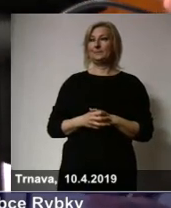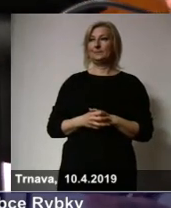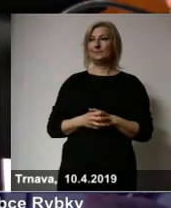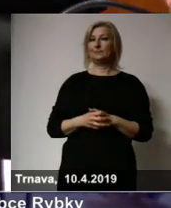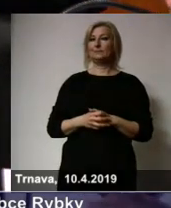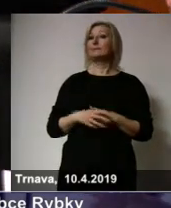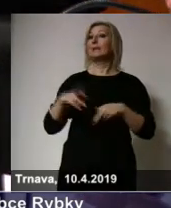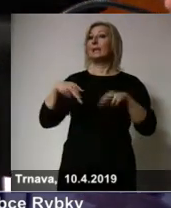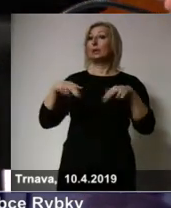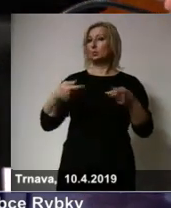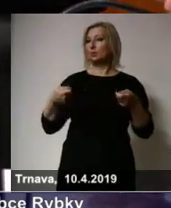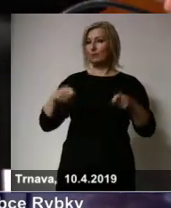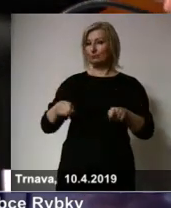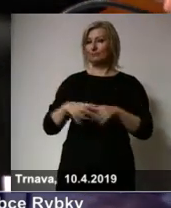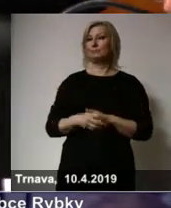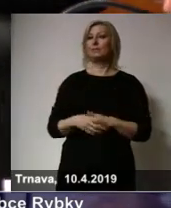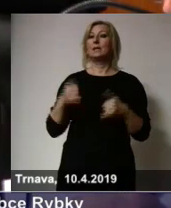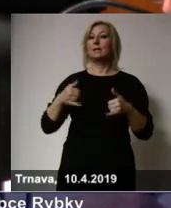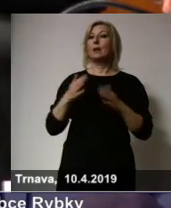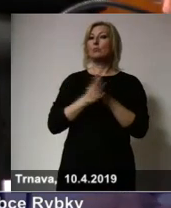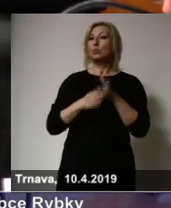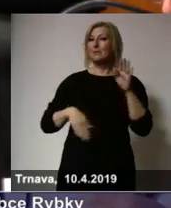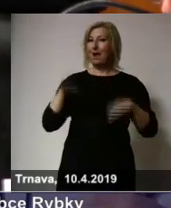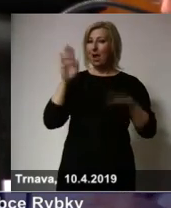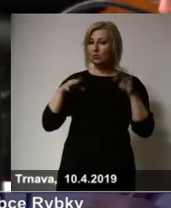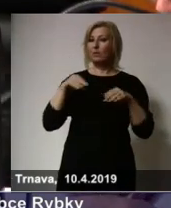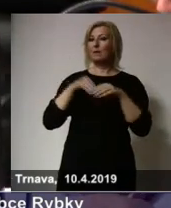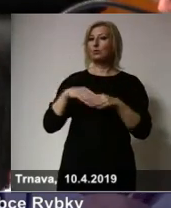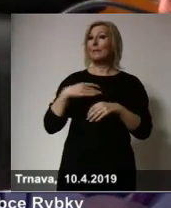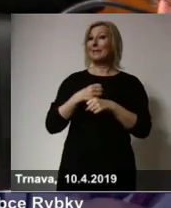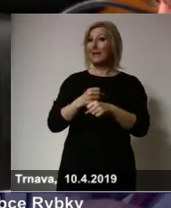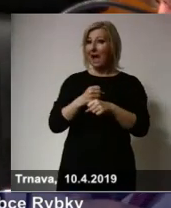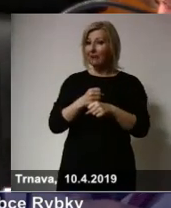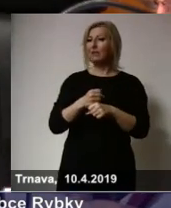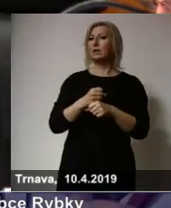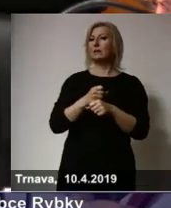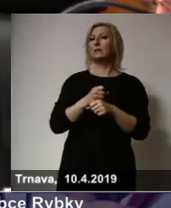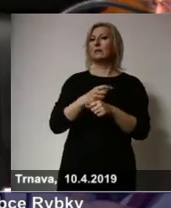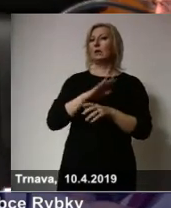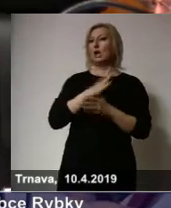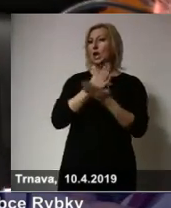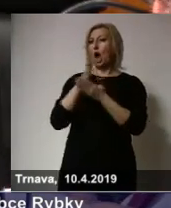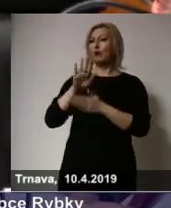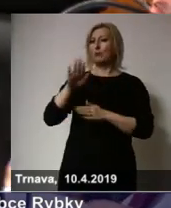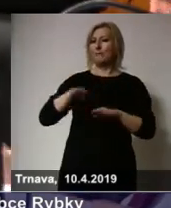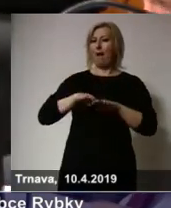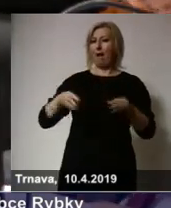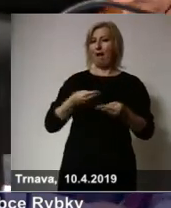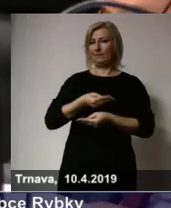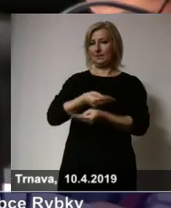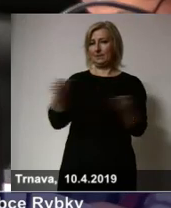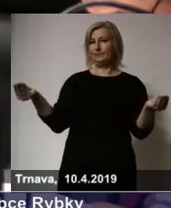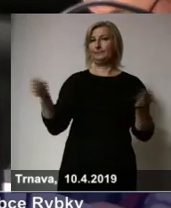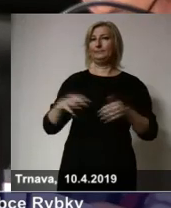Uzatváram diskusiu a dovolím si vás požiadať o hlasovanie o návrhu uznesenia, ktoré máte v plnom znení predložený v laviciach. Nech sa páči.